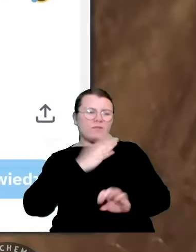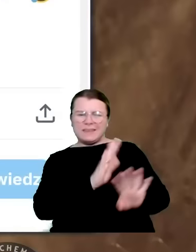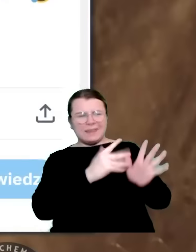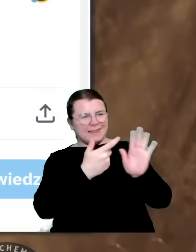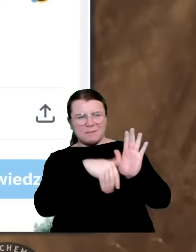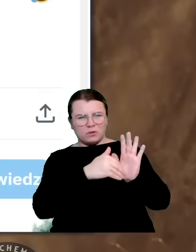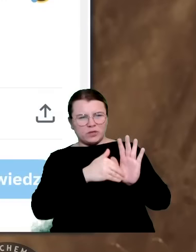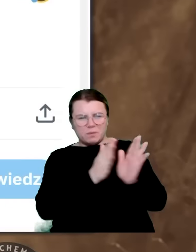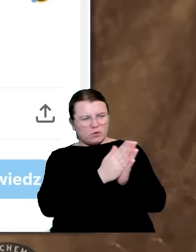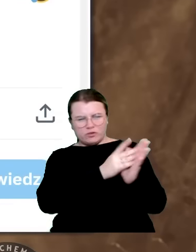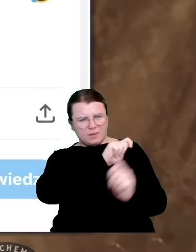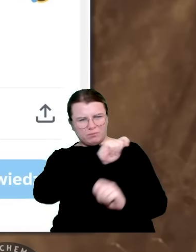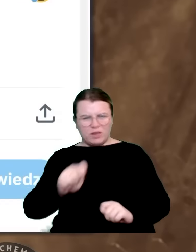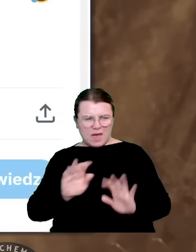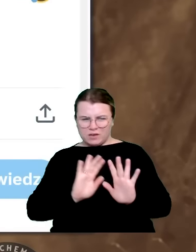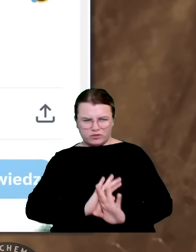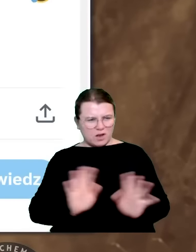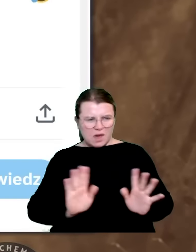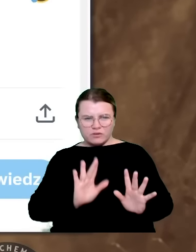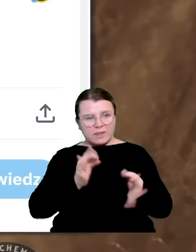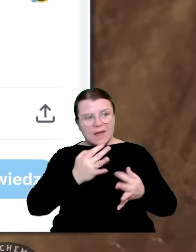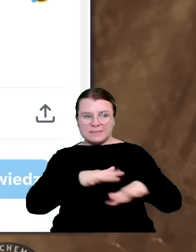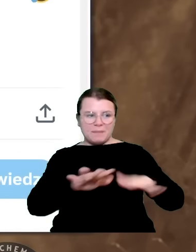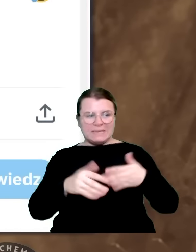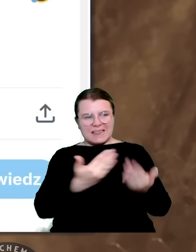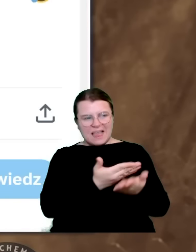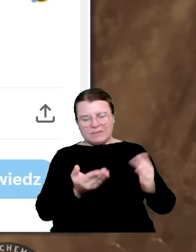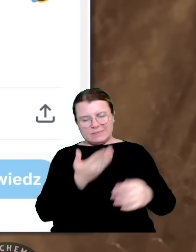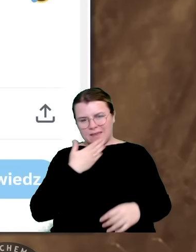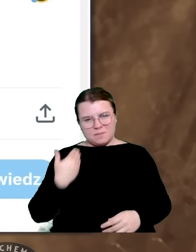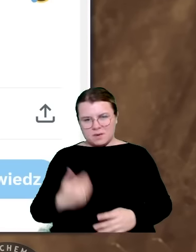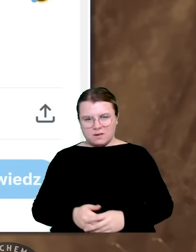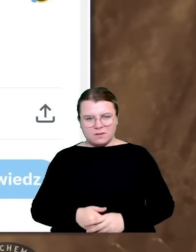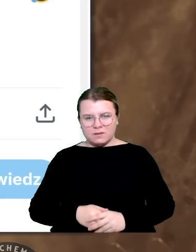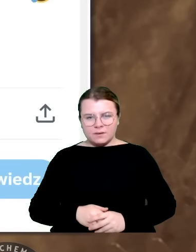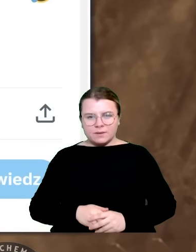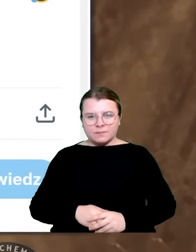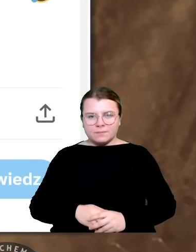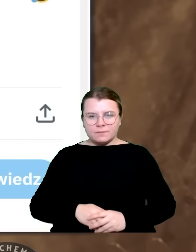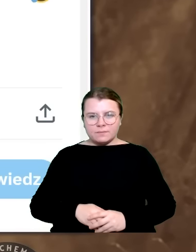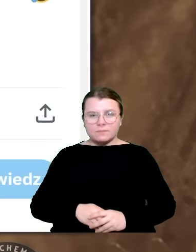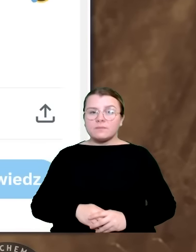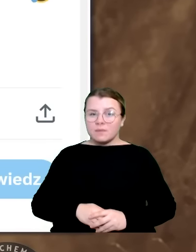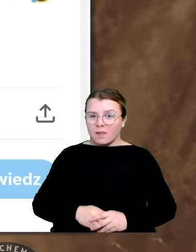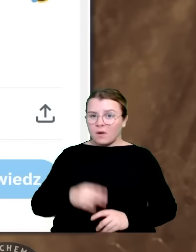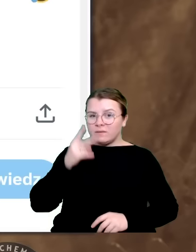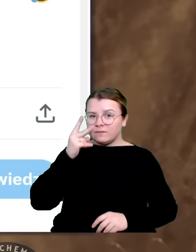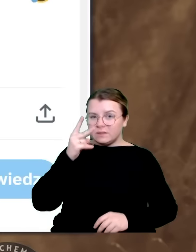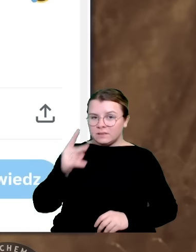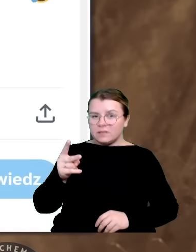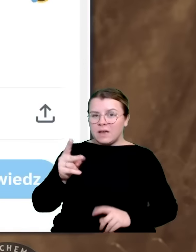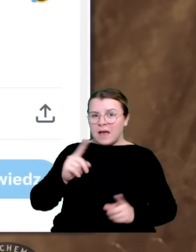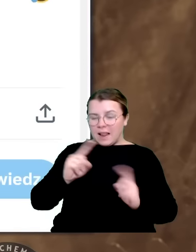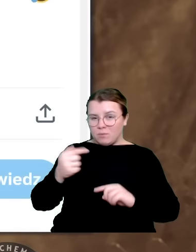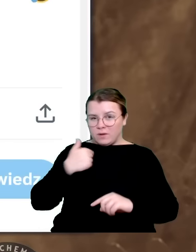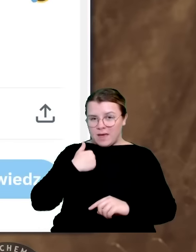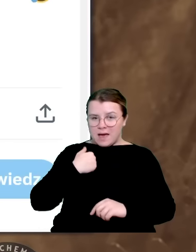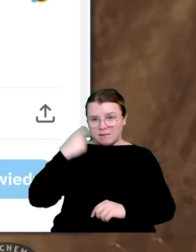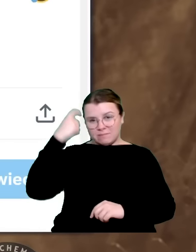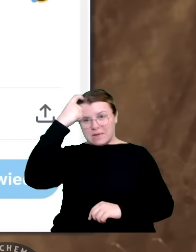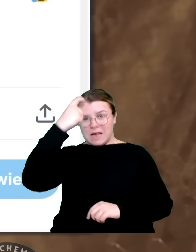teraz nie ma dla was miejsca na razie na tych terenach. O, pani widzi albo jestem pijany, albo widzę